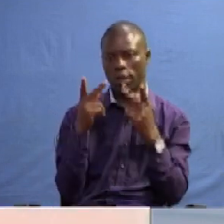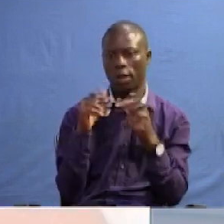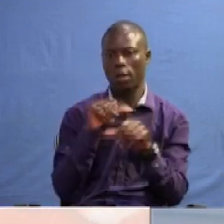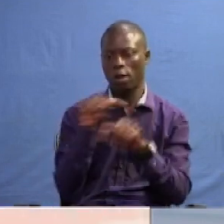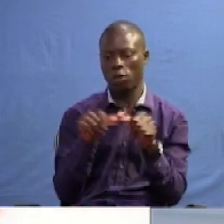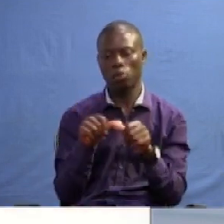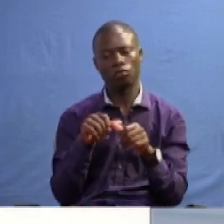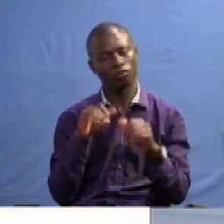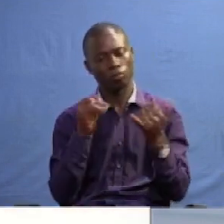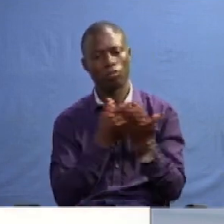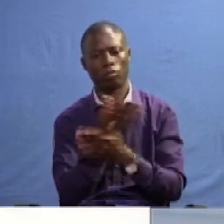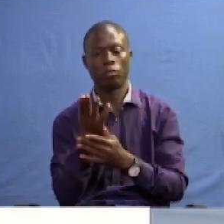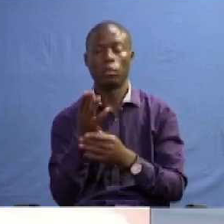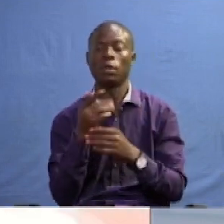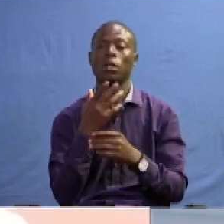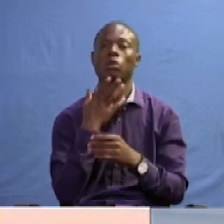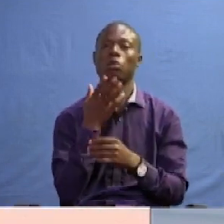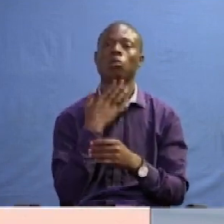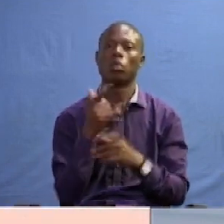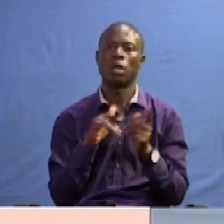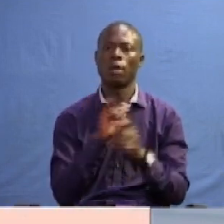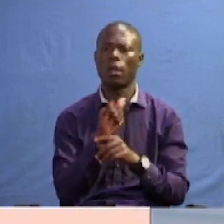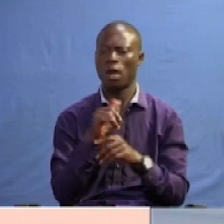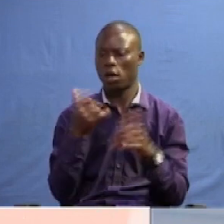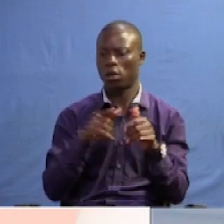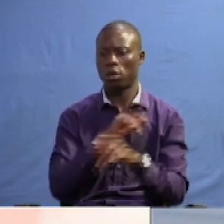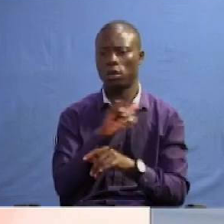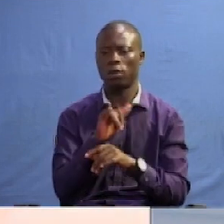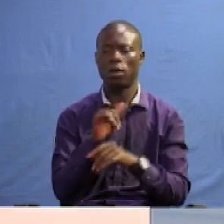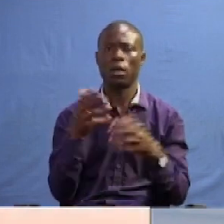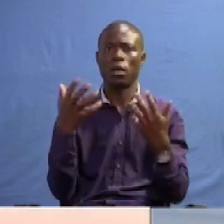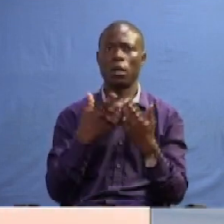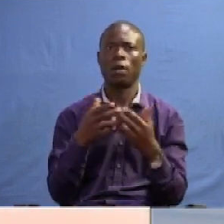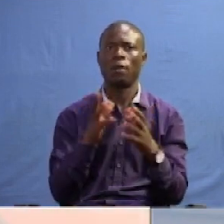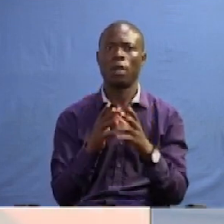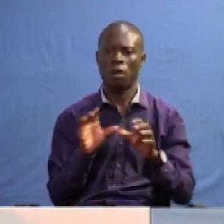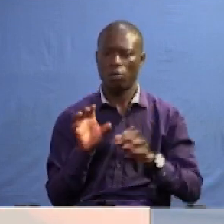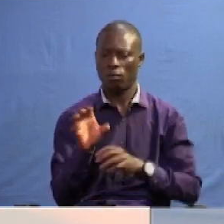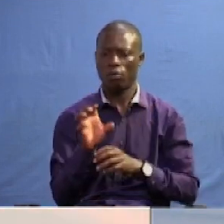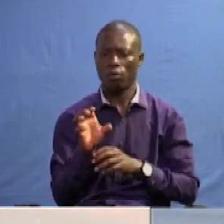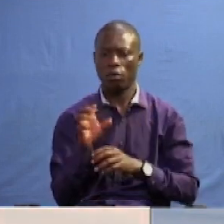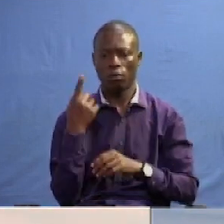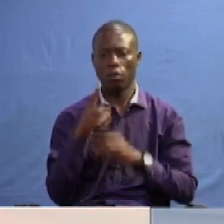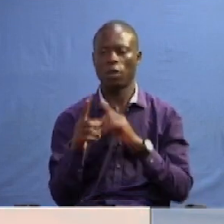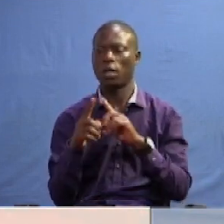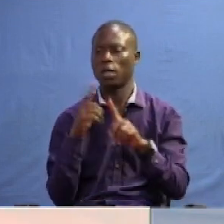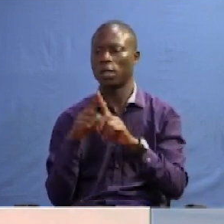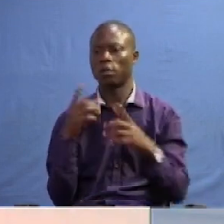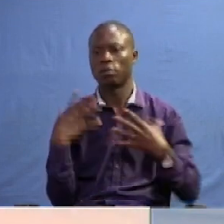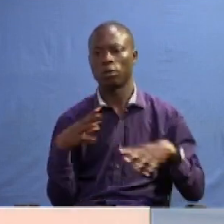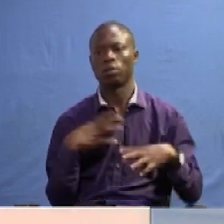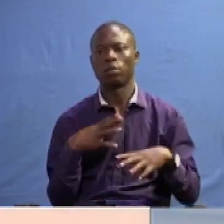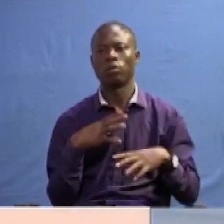aliyotoa hapo awali akidai aliteswa, jambo ambalo lilimlazimisha kukiri mauaji. Hata